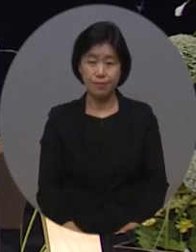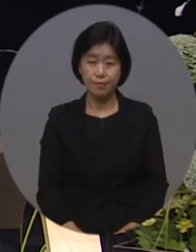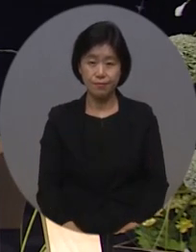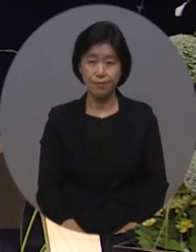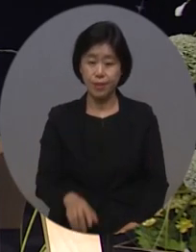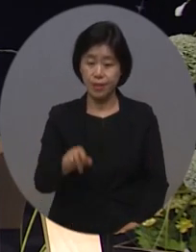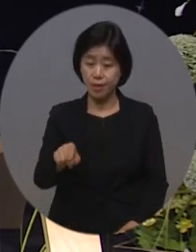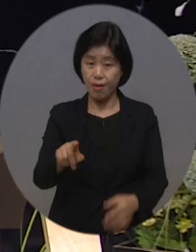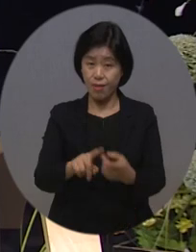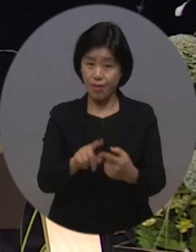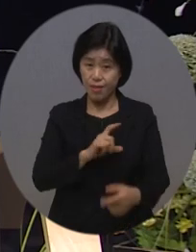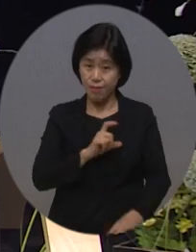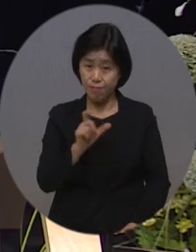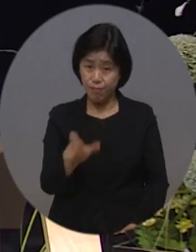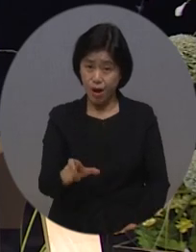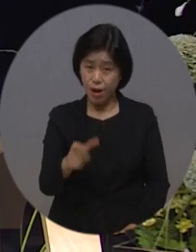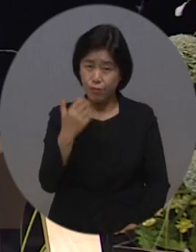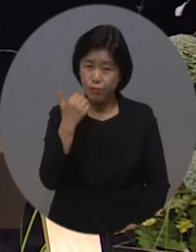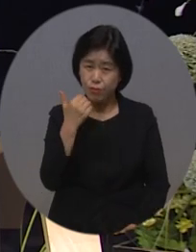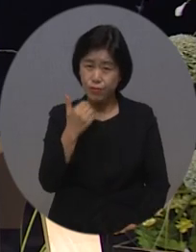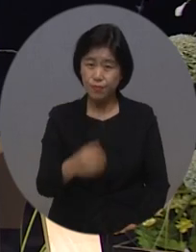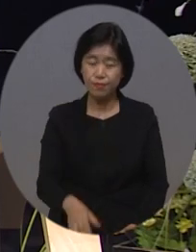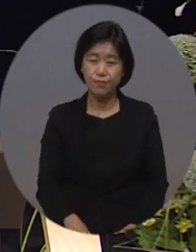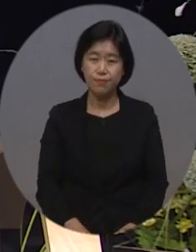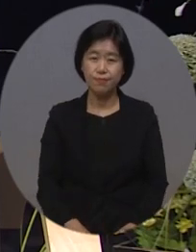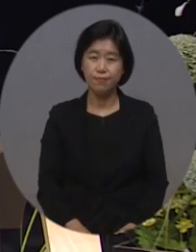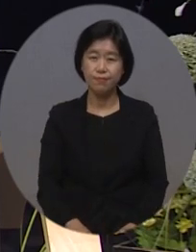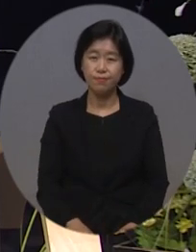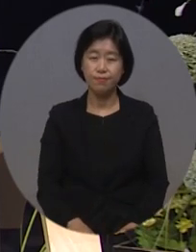어떤 문명이라고 이름 지어주시렵니까?